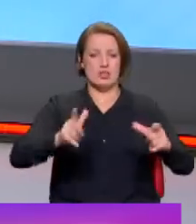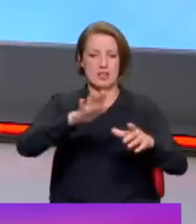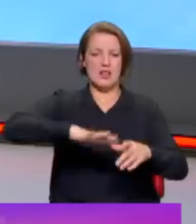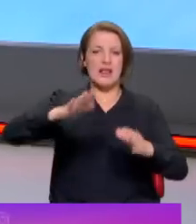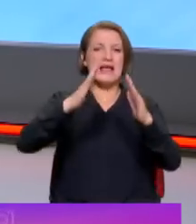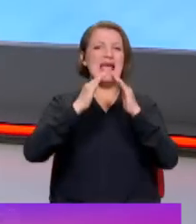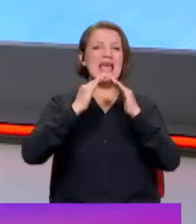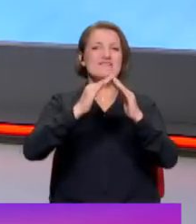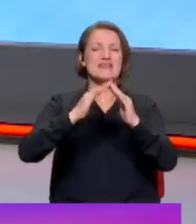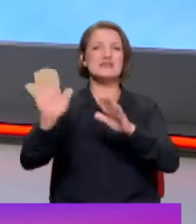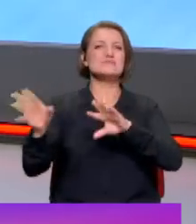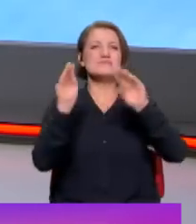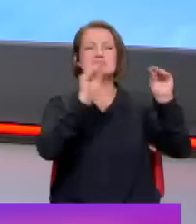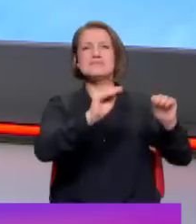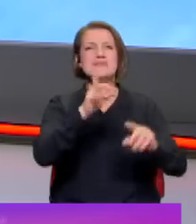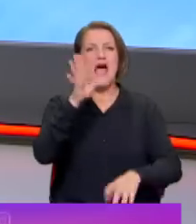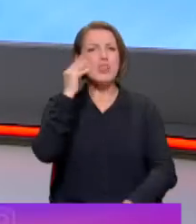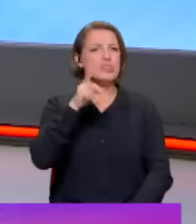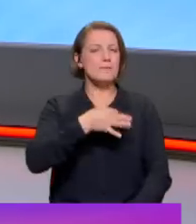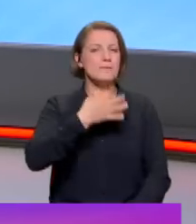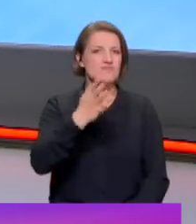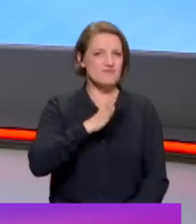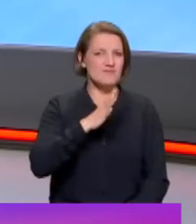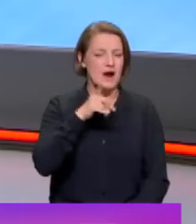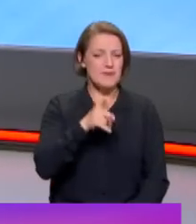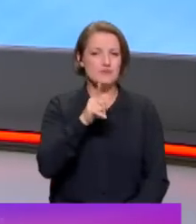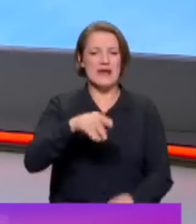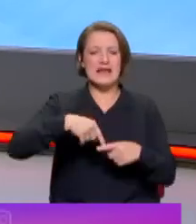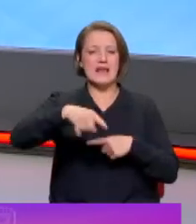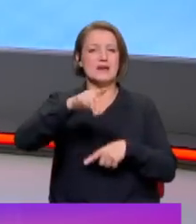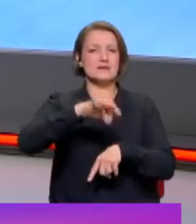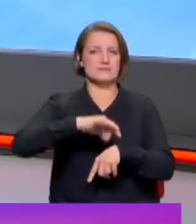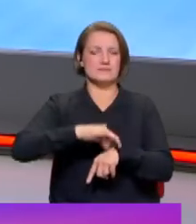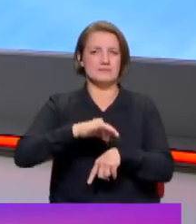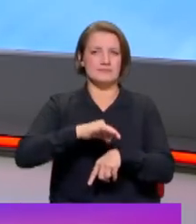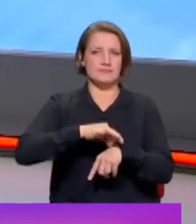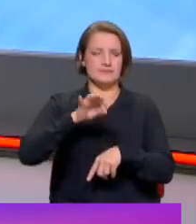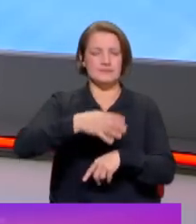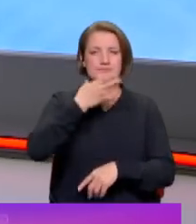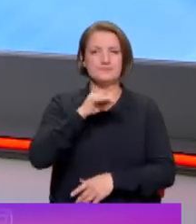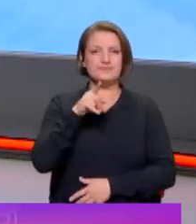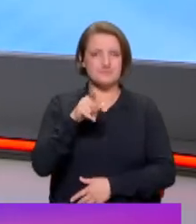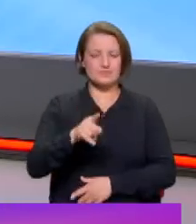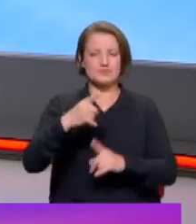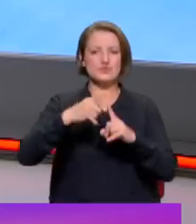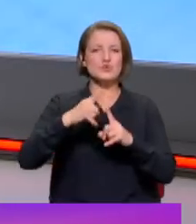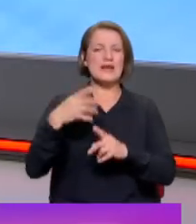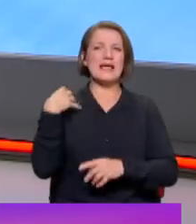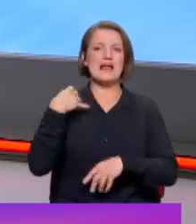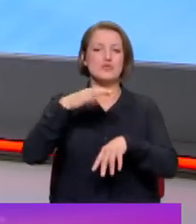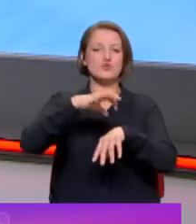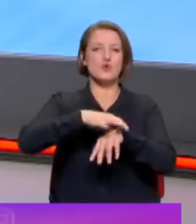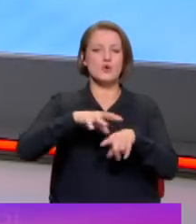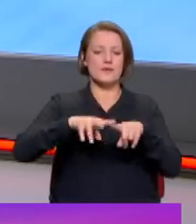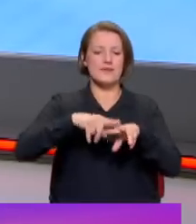yerleşim yerlerine götürülmeli ne anlam ifade ediyor bunların hepsini ilerleyen dakikalarda Eee emekli Tuğ General Doktor